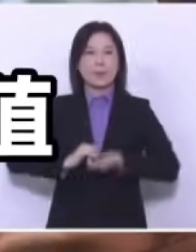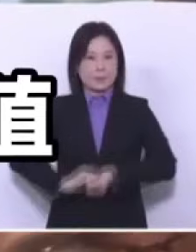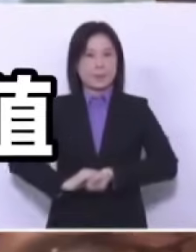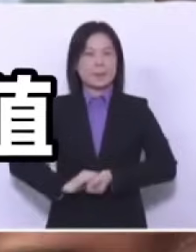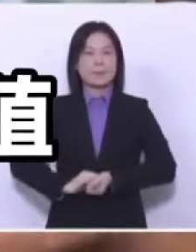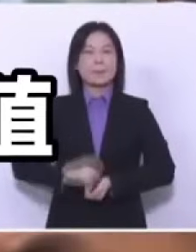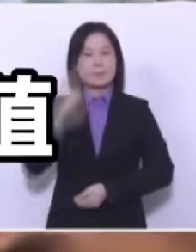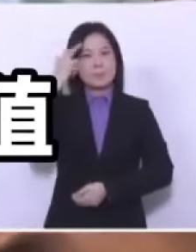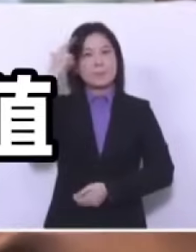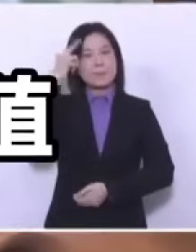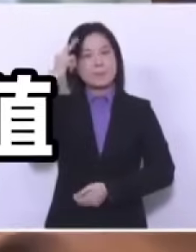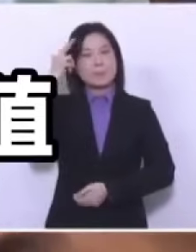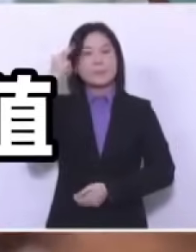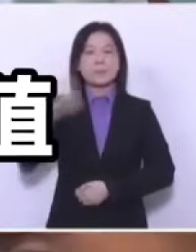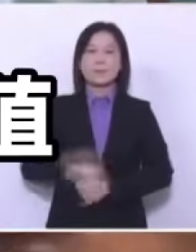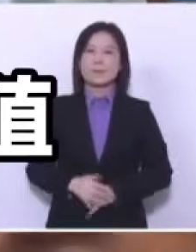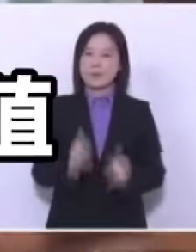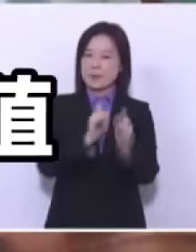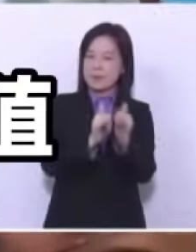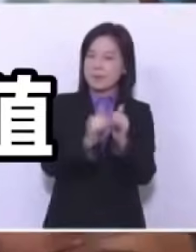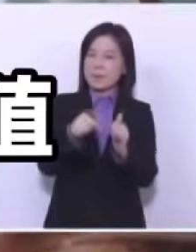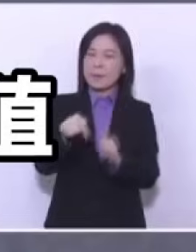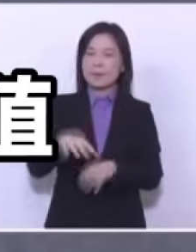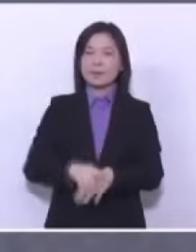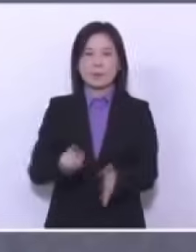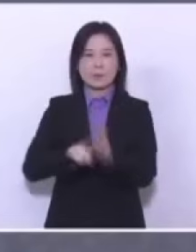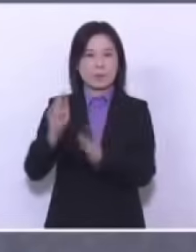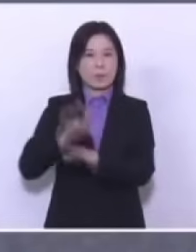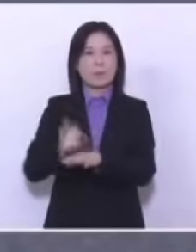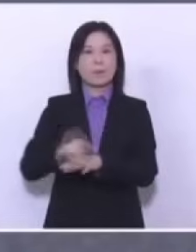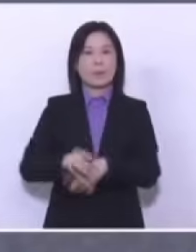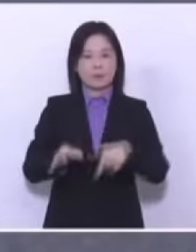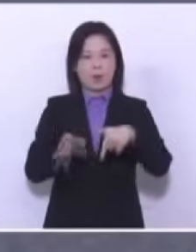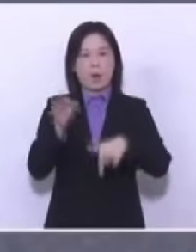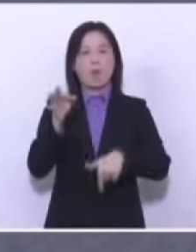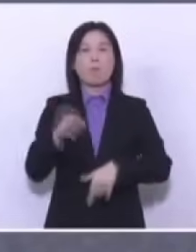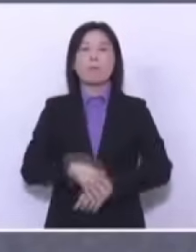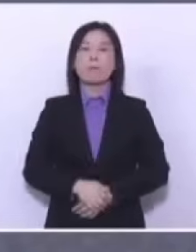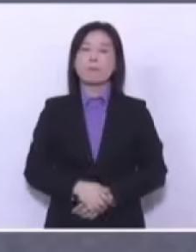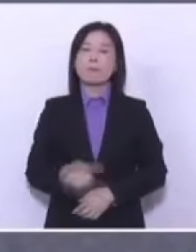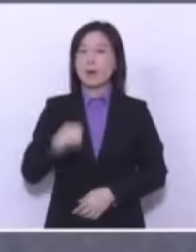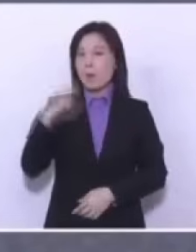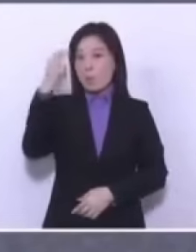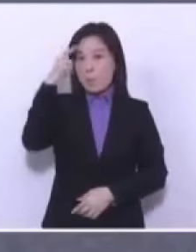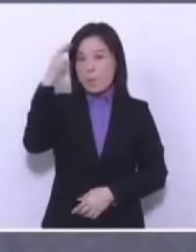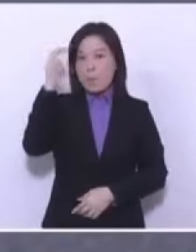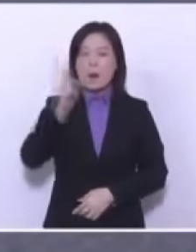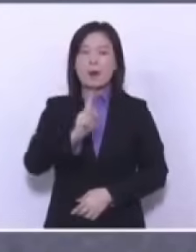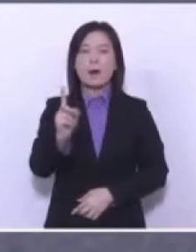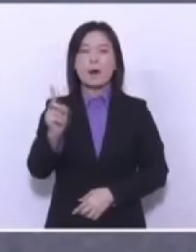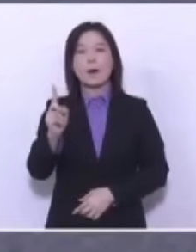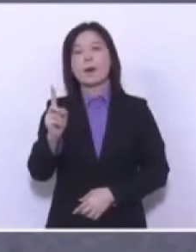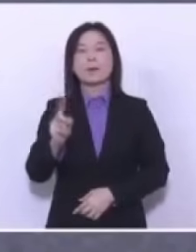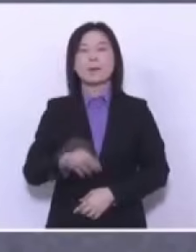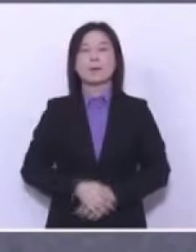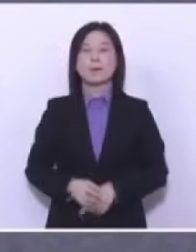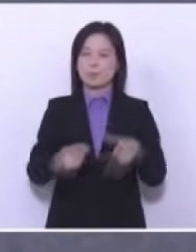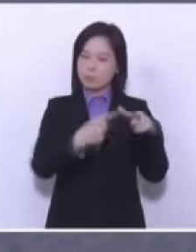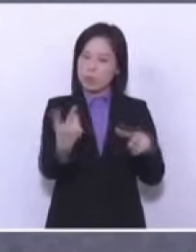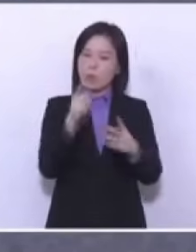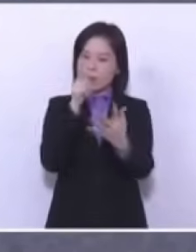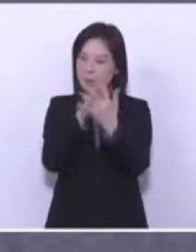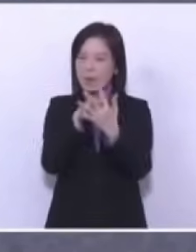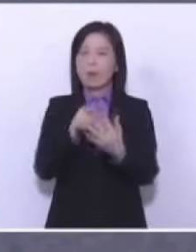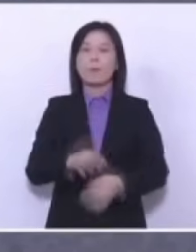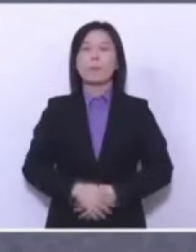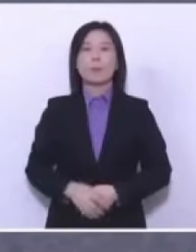持民意、专业、价值。柯文哲一定会坚持公开透明。柯